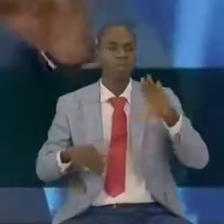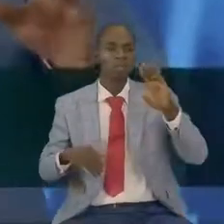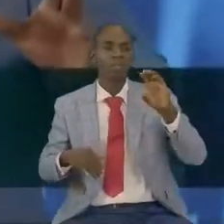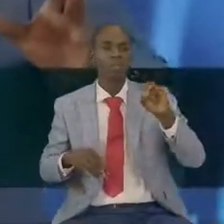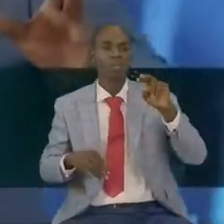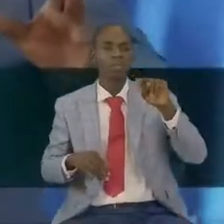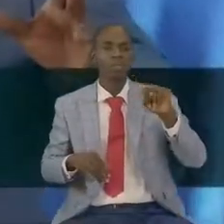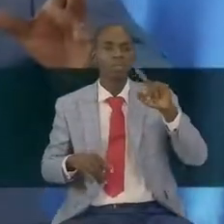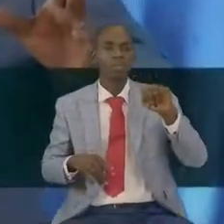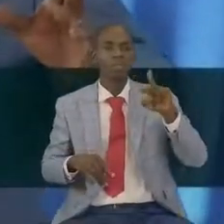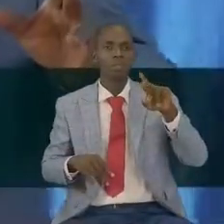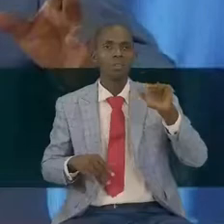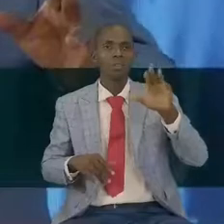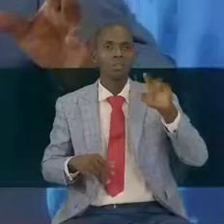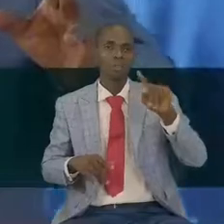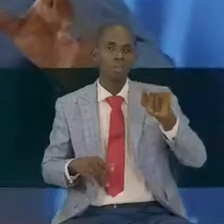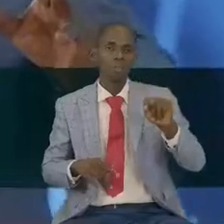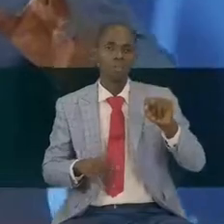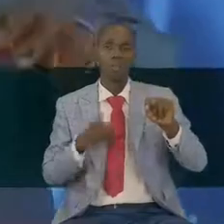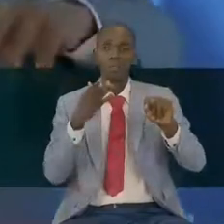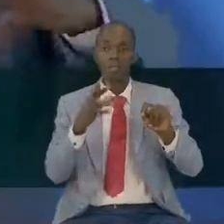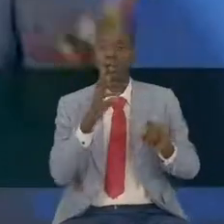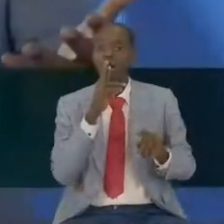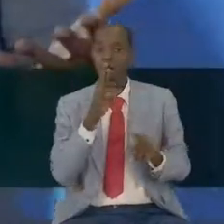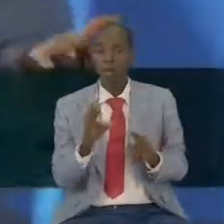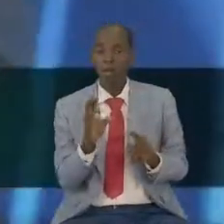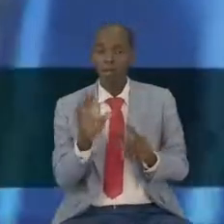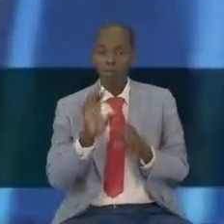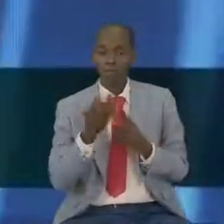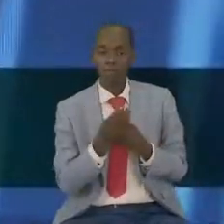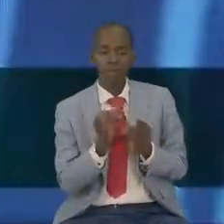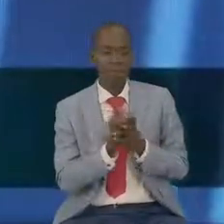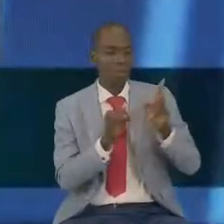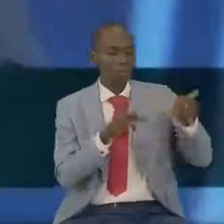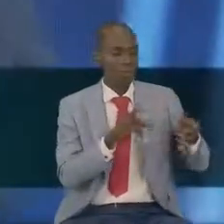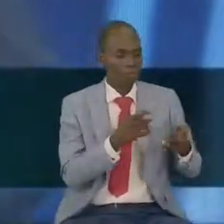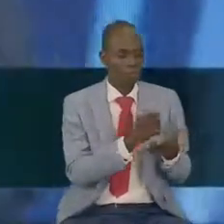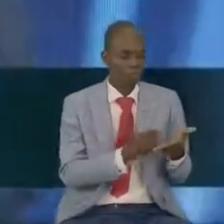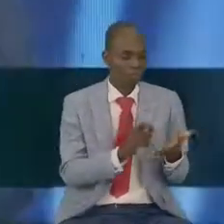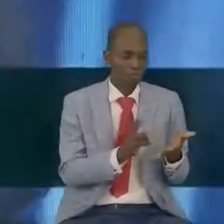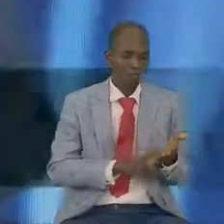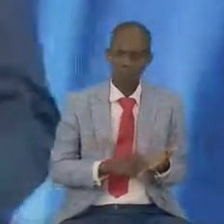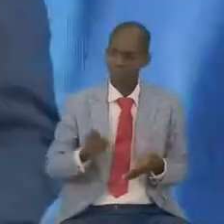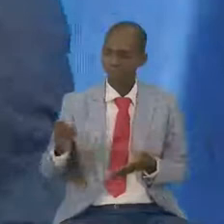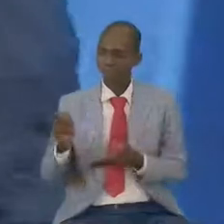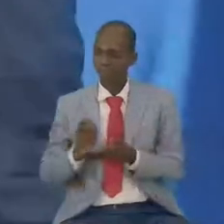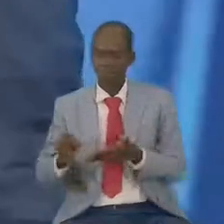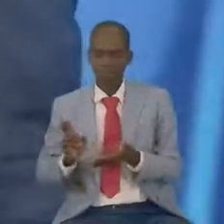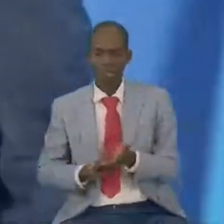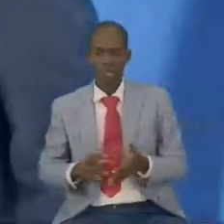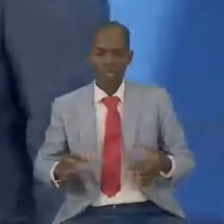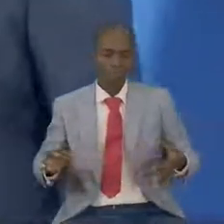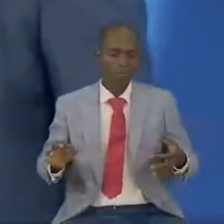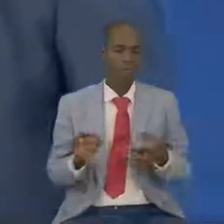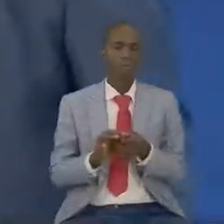Il y a des conditions. Et A signe et B signe. Et voici le contrat. Et